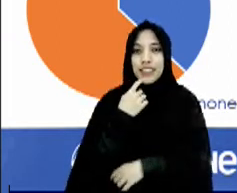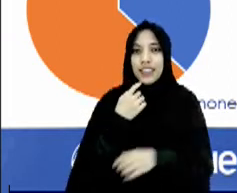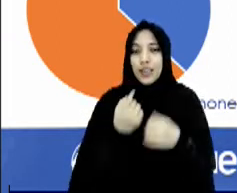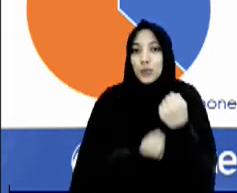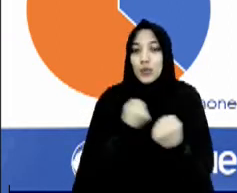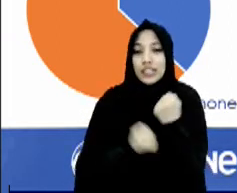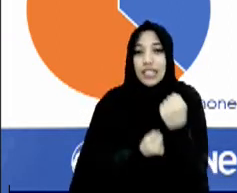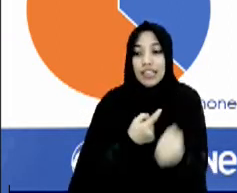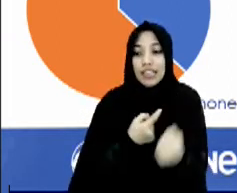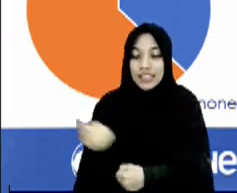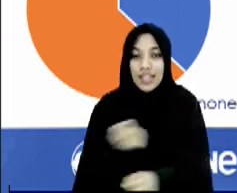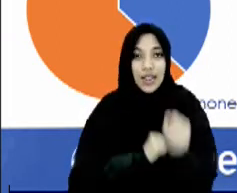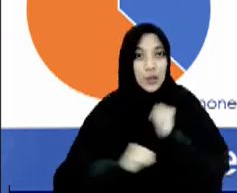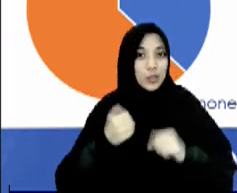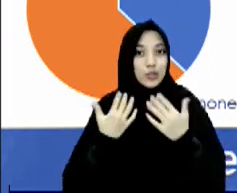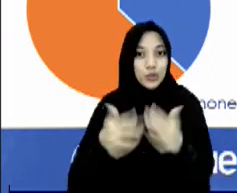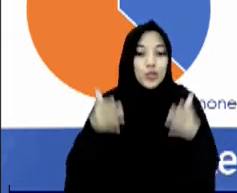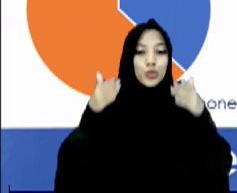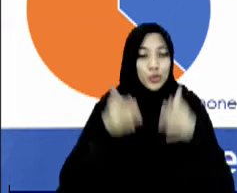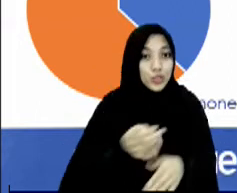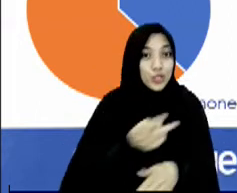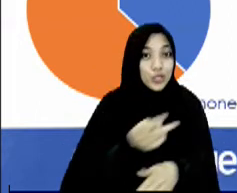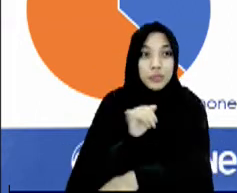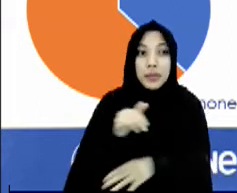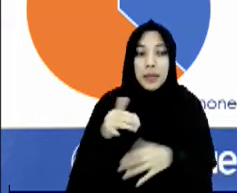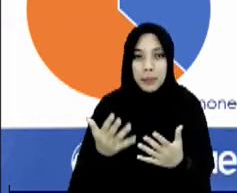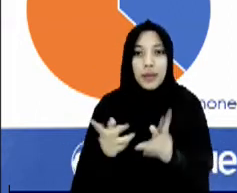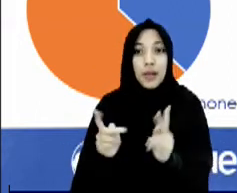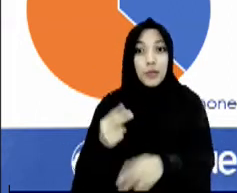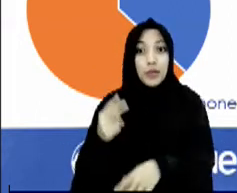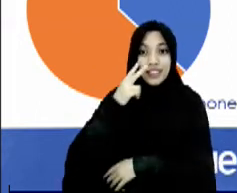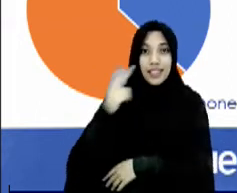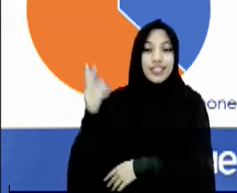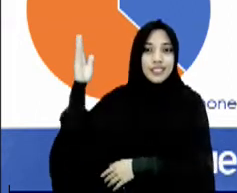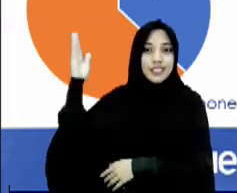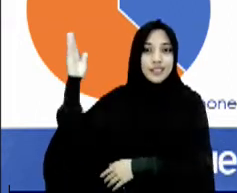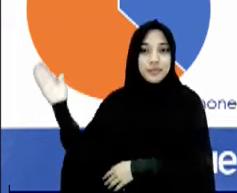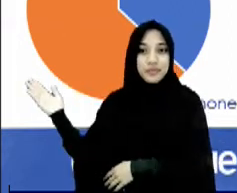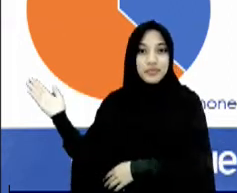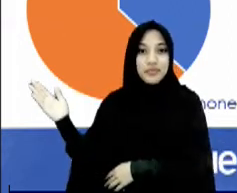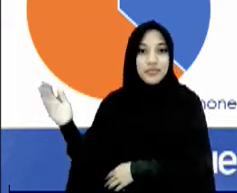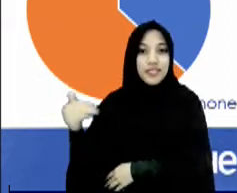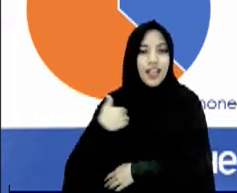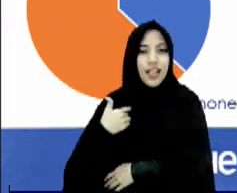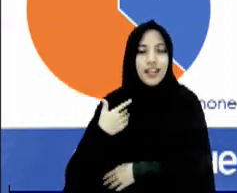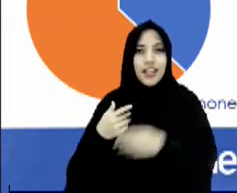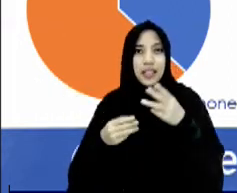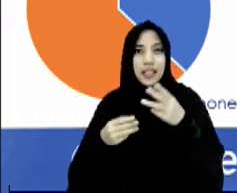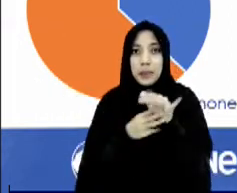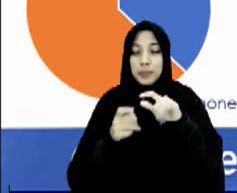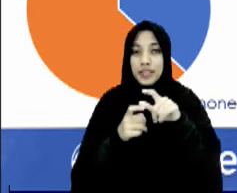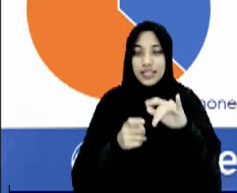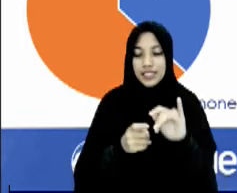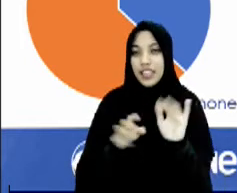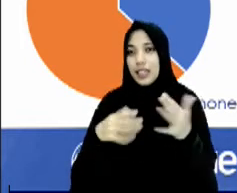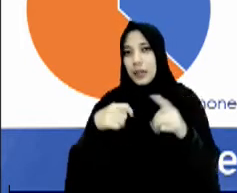lakukan di Indonesia khususnya ya jadi ee kalau kita ngelihat ya eh Jejak karbon atau jejak emisi dari eh proses